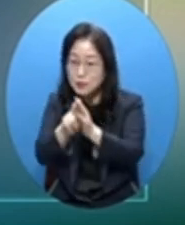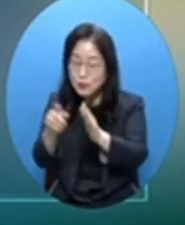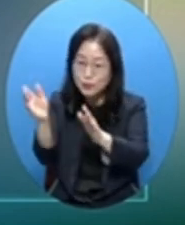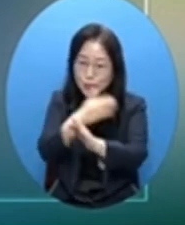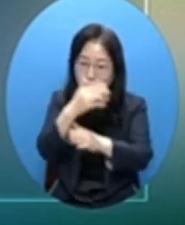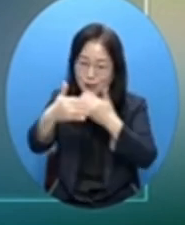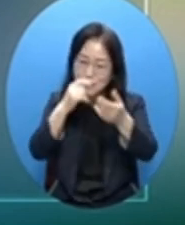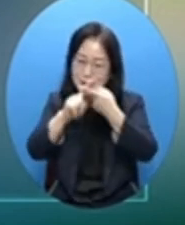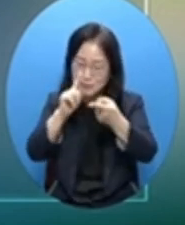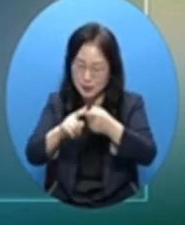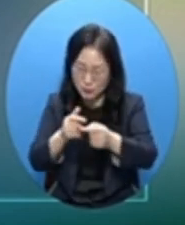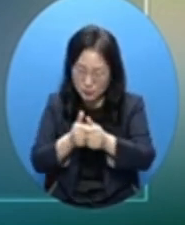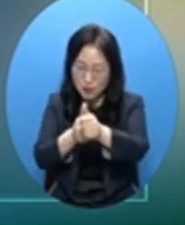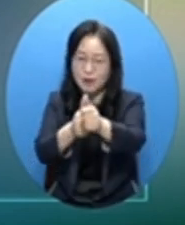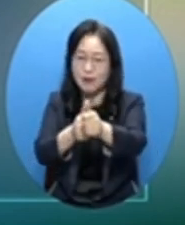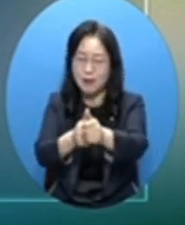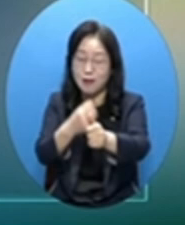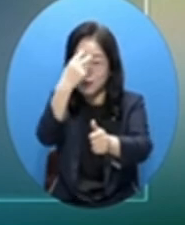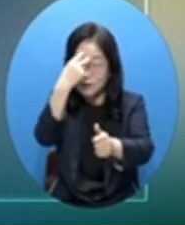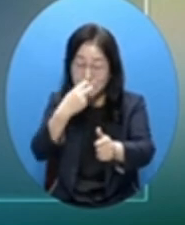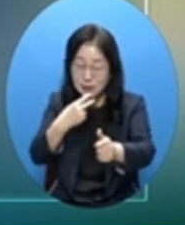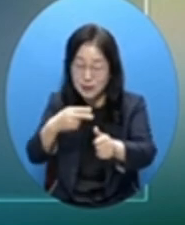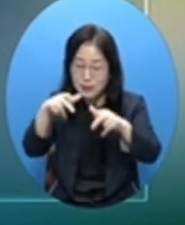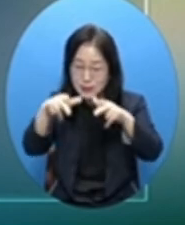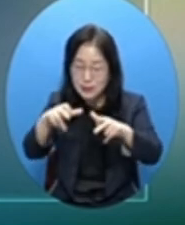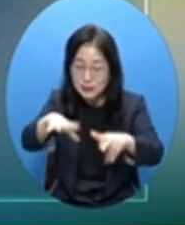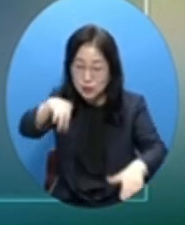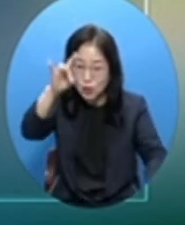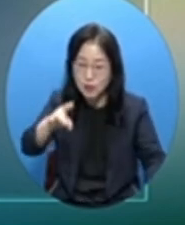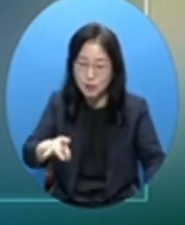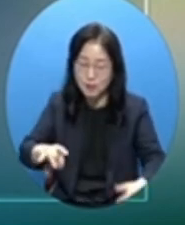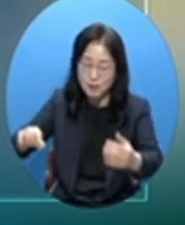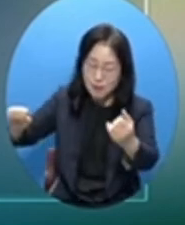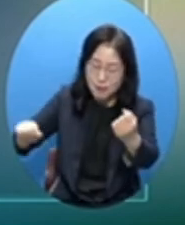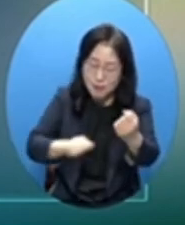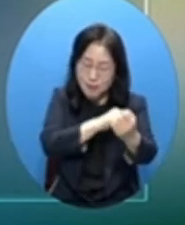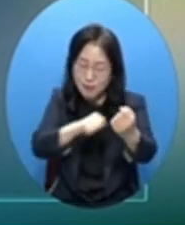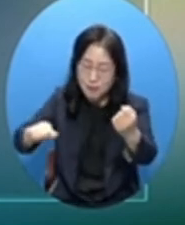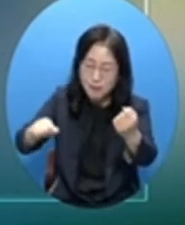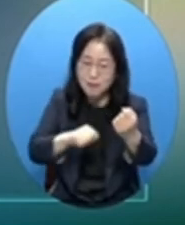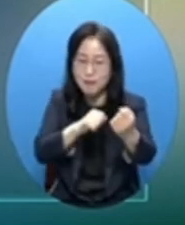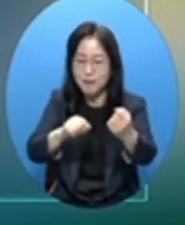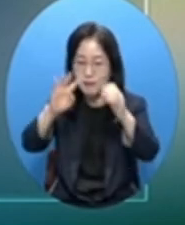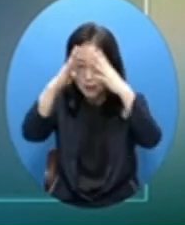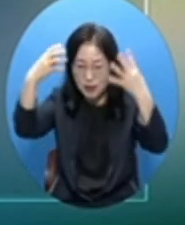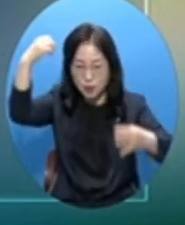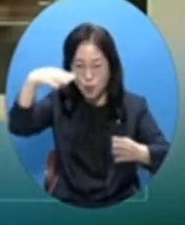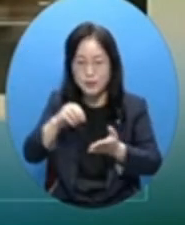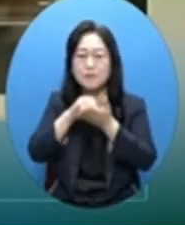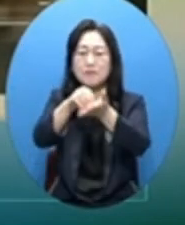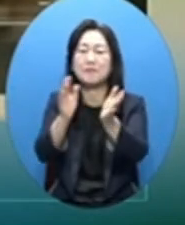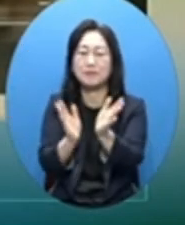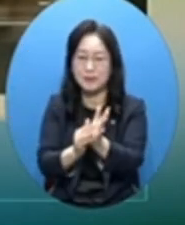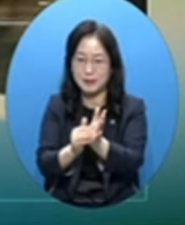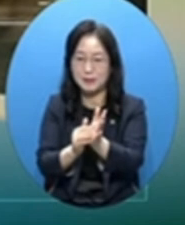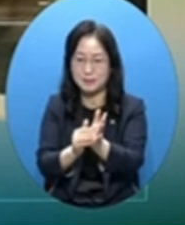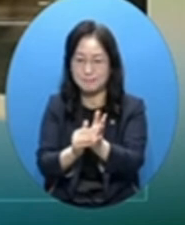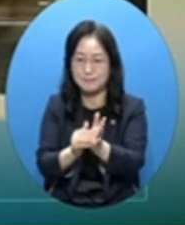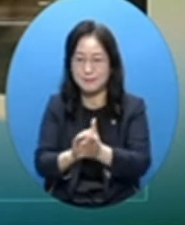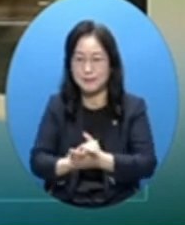살아서 시각장애로운 세계 최초로 기약 부분에 바이올리니스트 맨하탄 음대 대학원에 입학을 했습니다